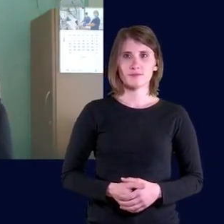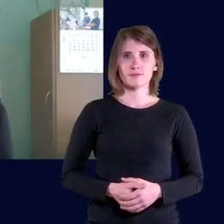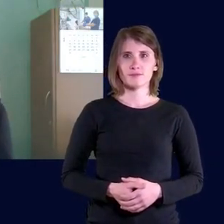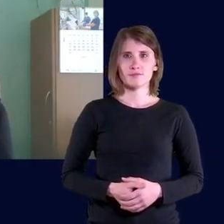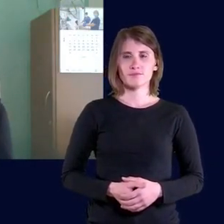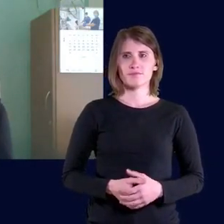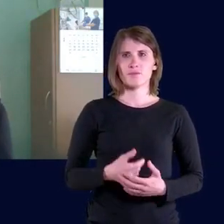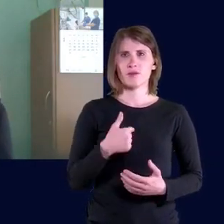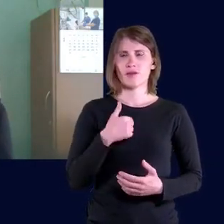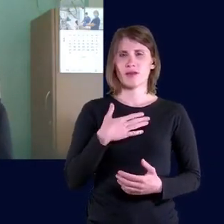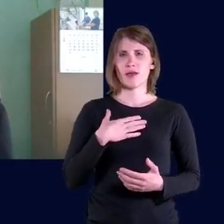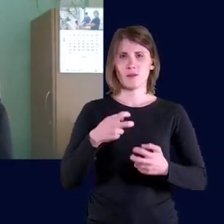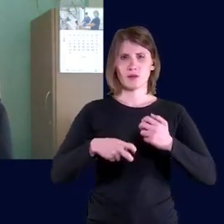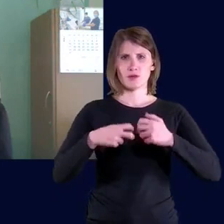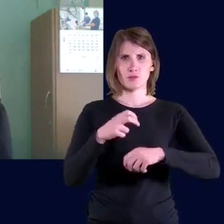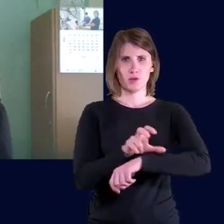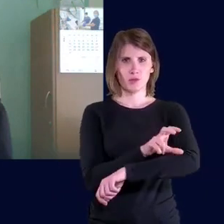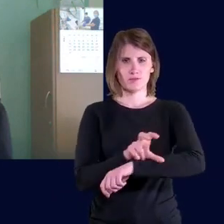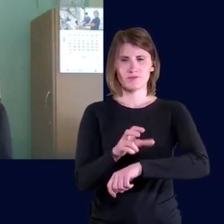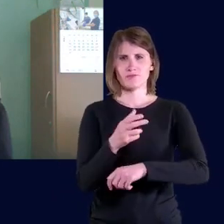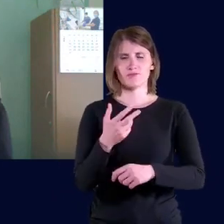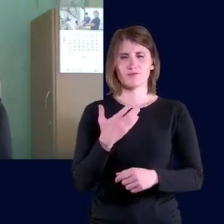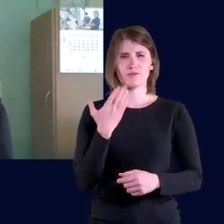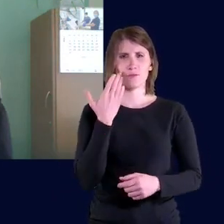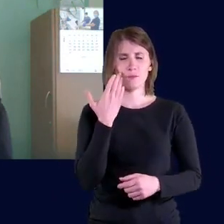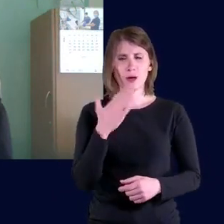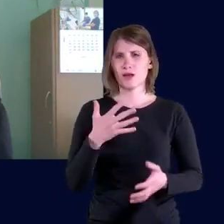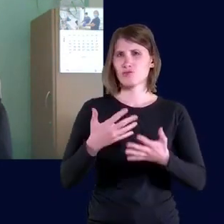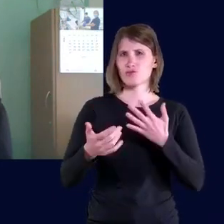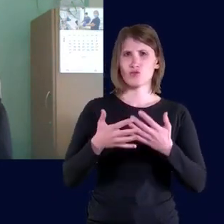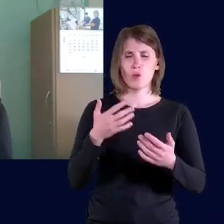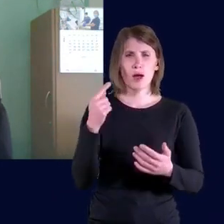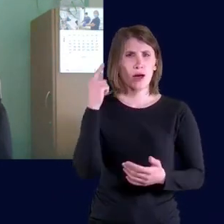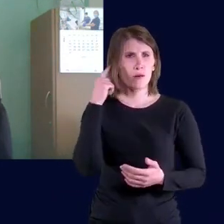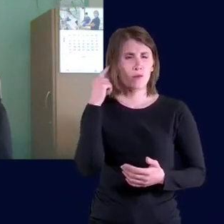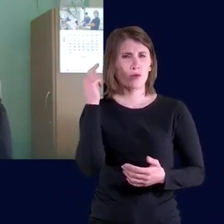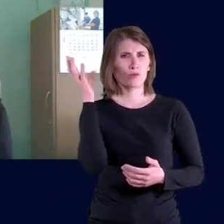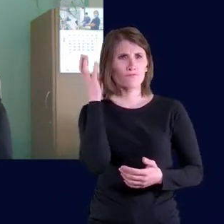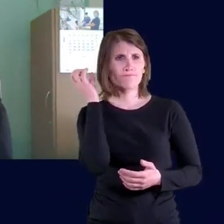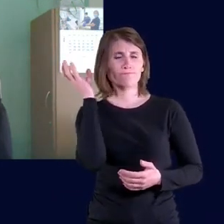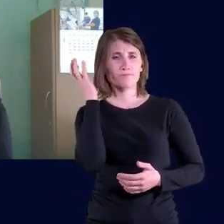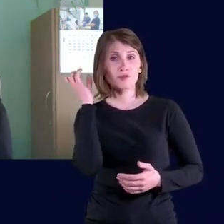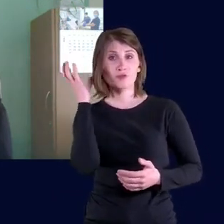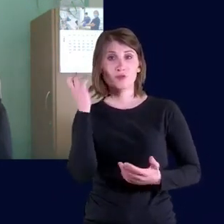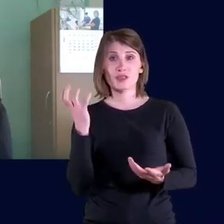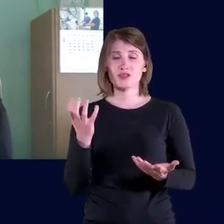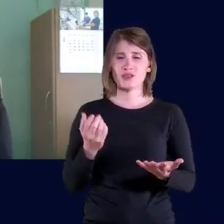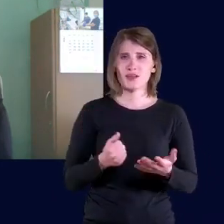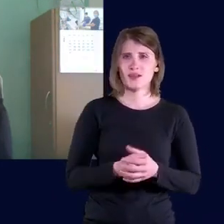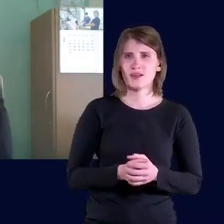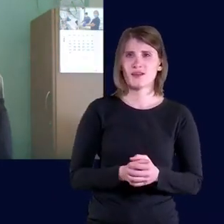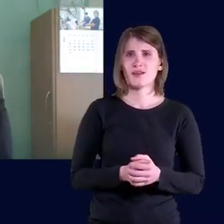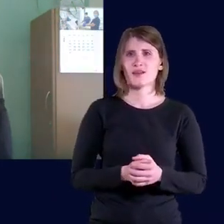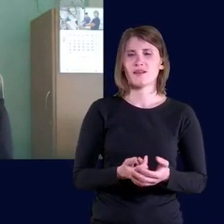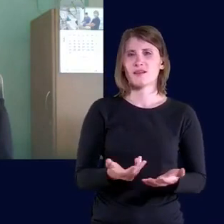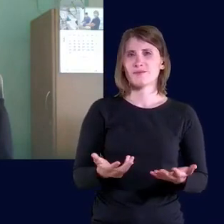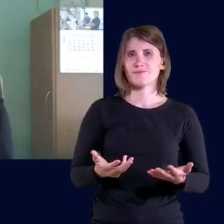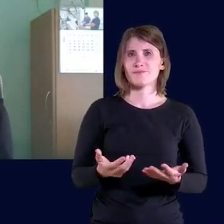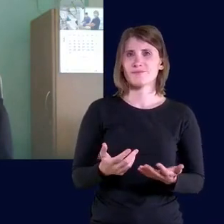a ja mam jakieś problemy techniczne i bardzo źle słyszę w tej chwili także myślę że